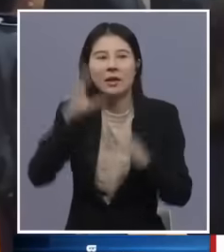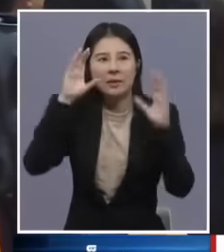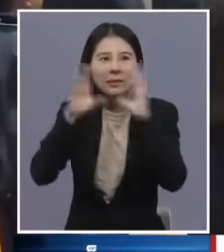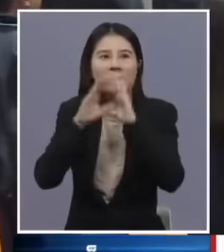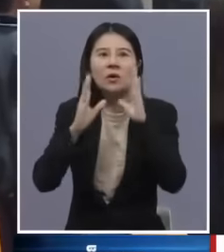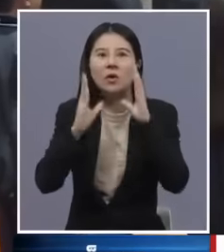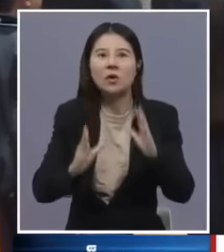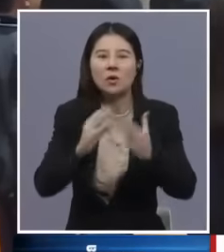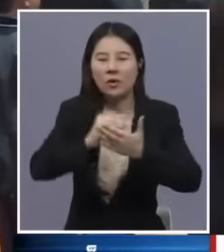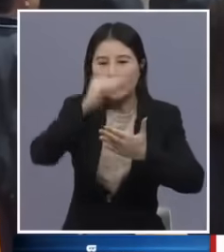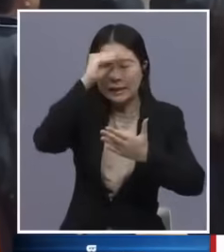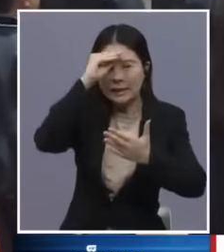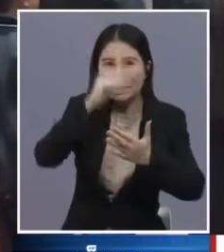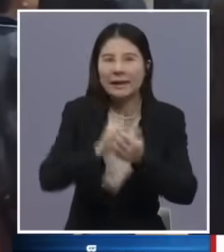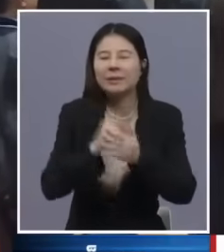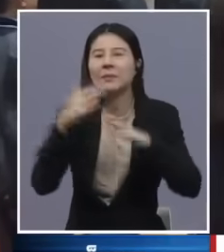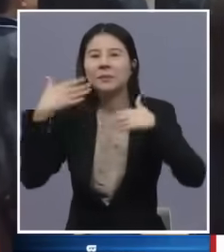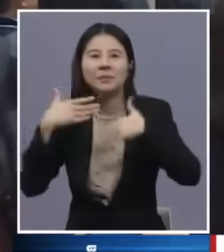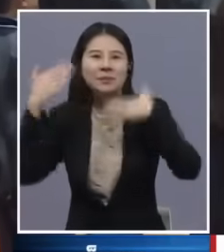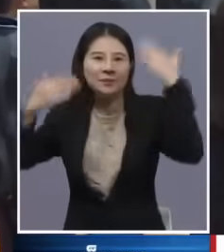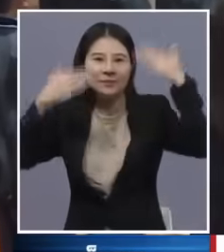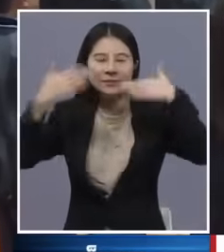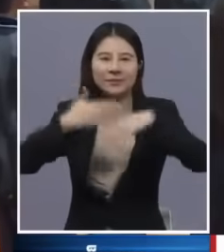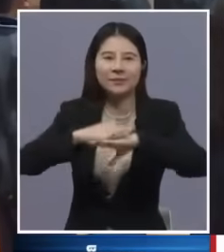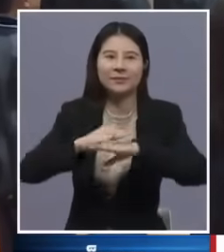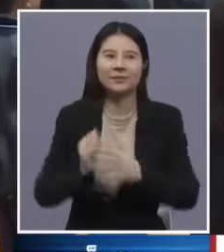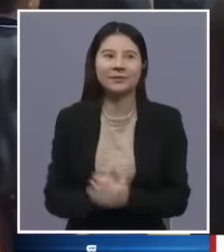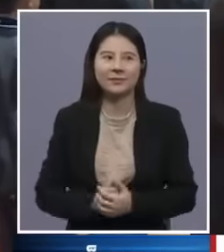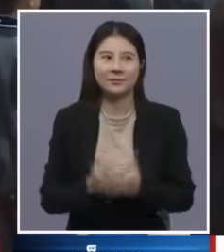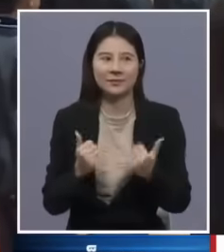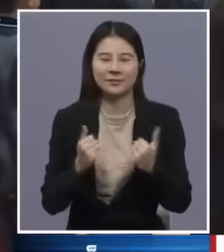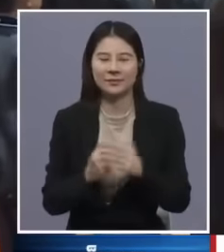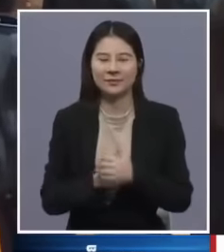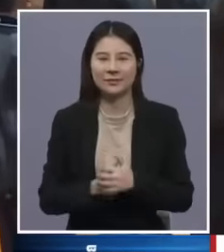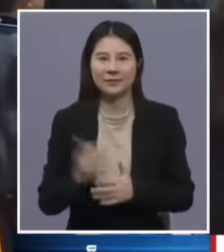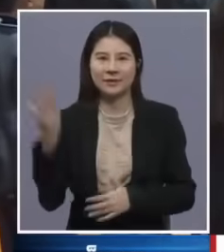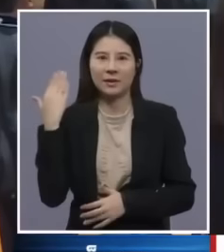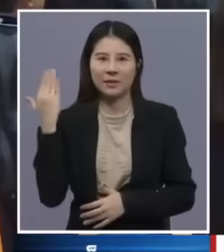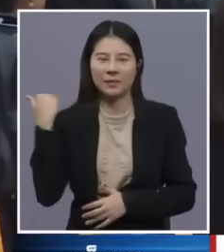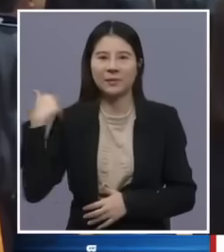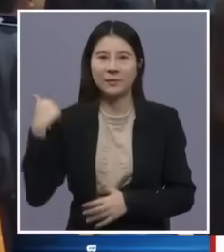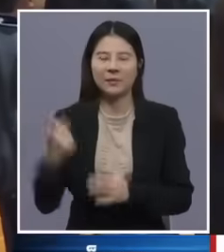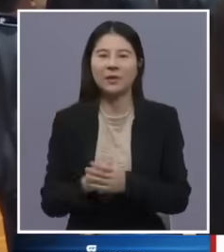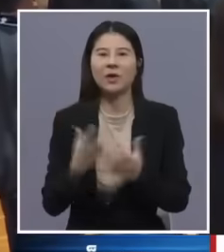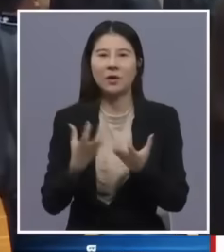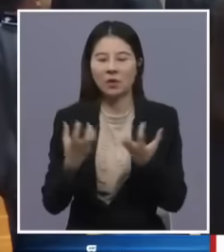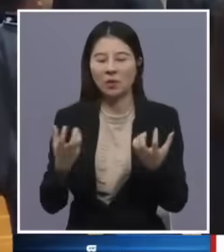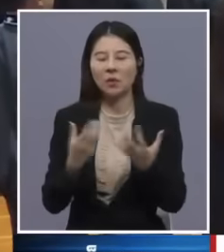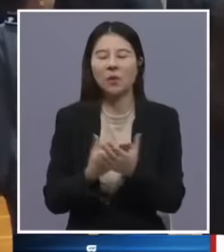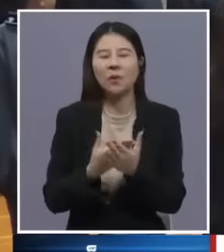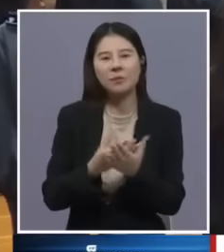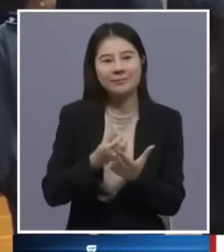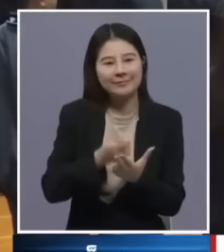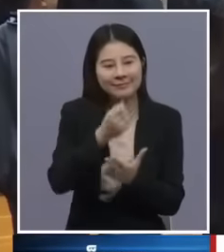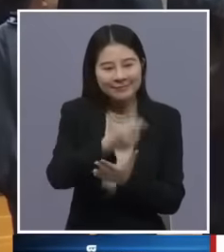นักเรียนนักศึกษา ประมาณนั้น เขาไปทำกิจกรรมร่วมกันเนี่ยนะคะขณะเดียวกันในงานเมื่อวานนี้เขาก็มีการแจกของที่ระลึกด้วย